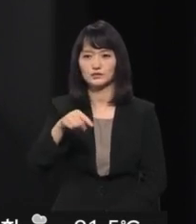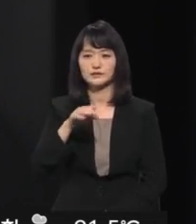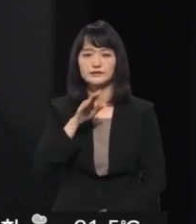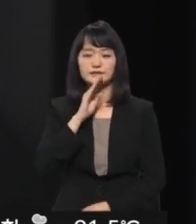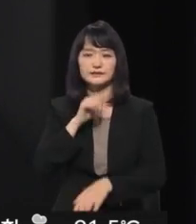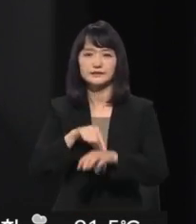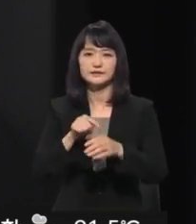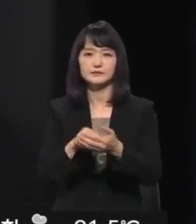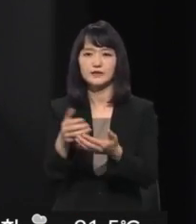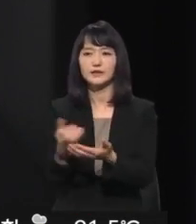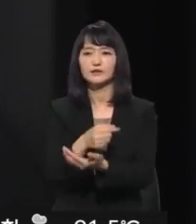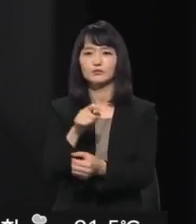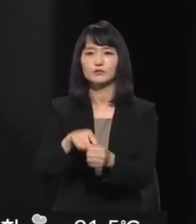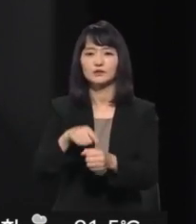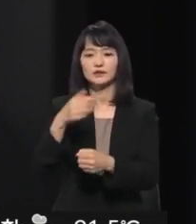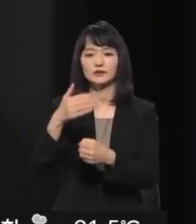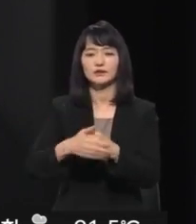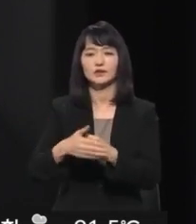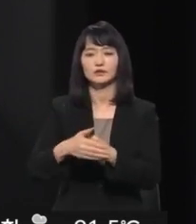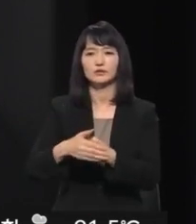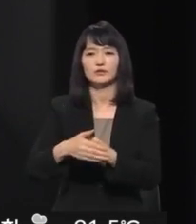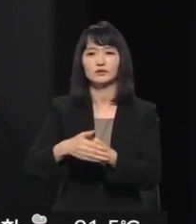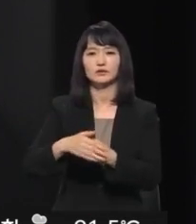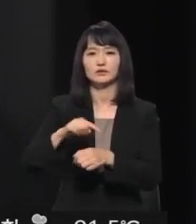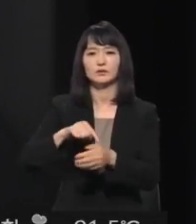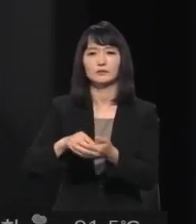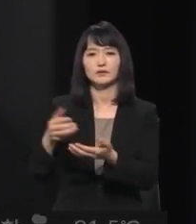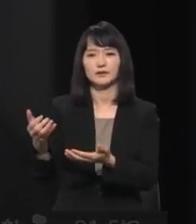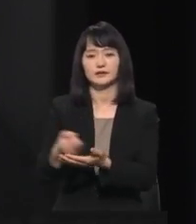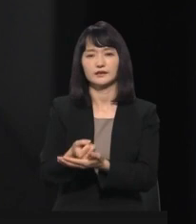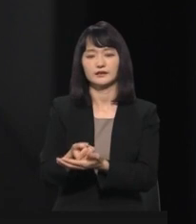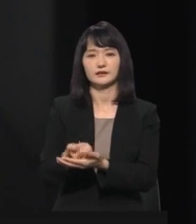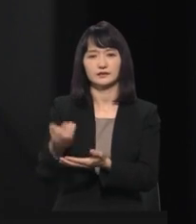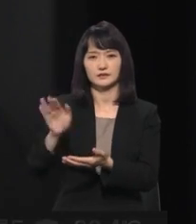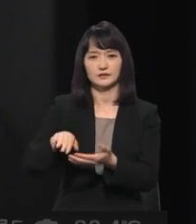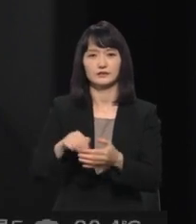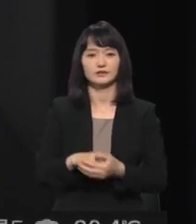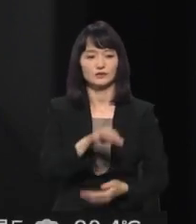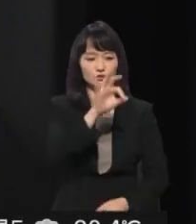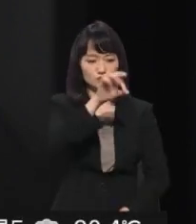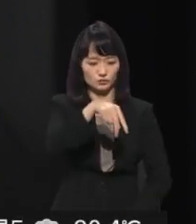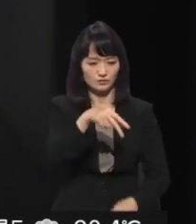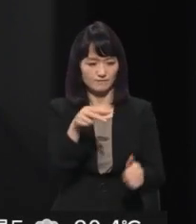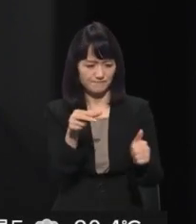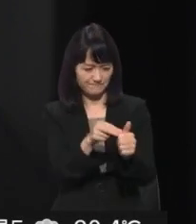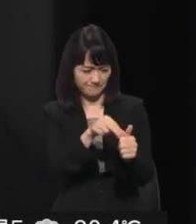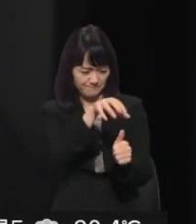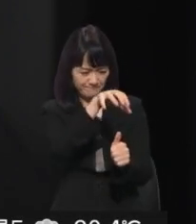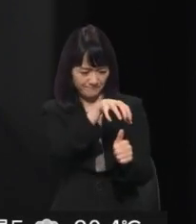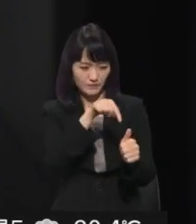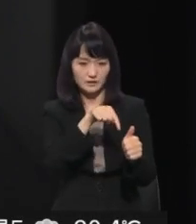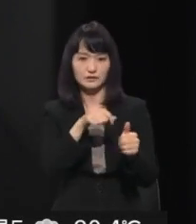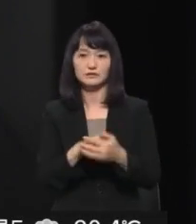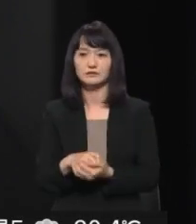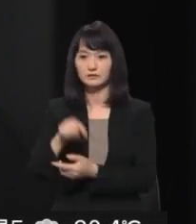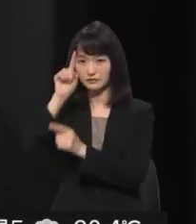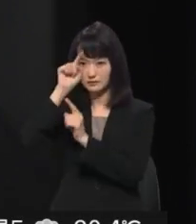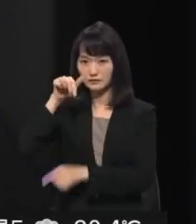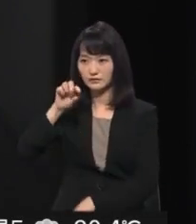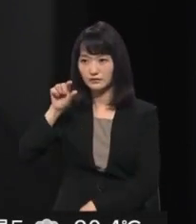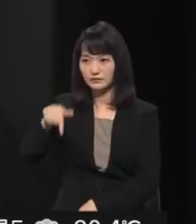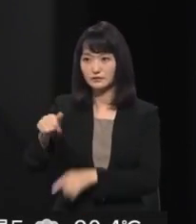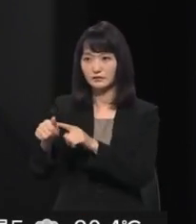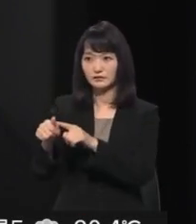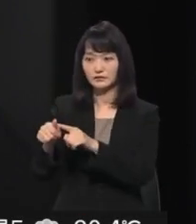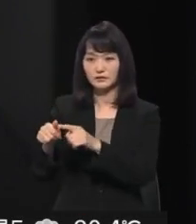대구의 마음을 얻어야 되는데 지금까지 그렇지 못한 부분들 배신자 프레임에 갇혀 있는데 이준석 당대표 없이 혹시